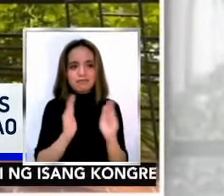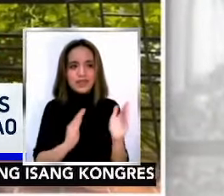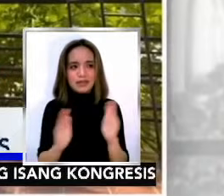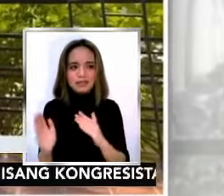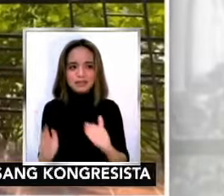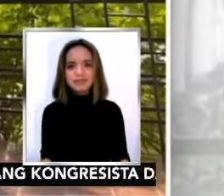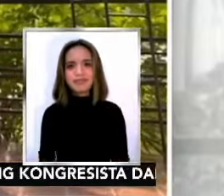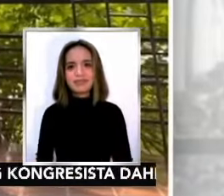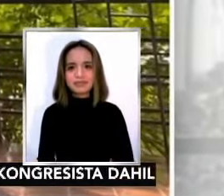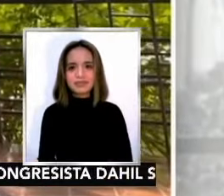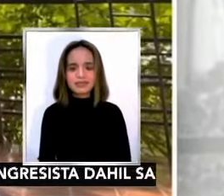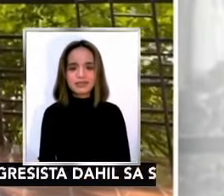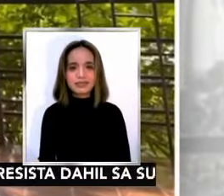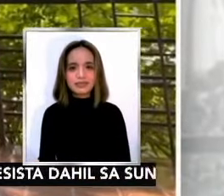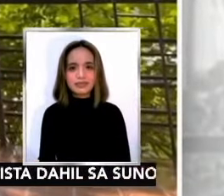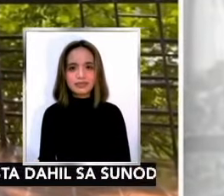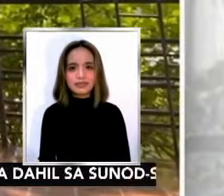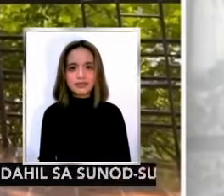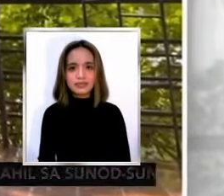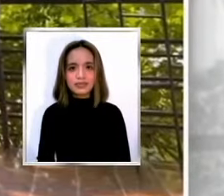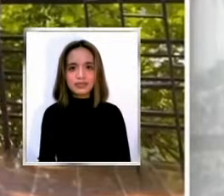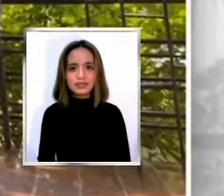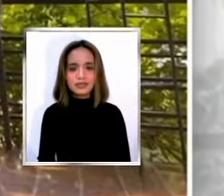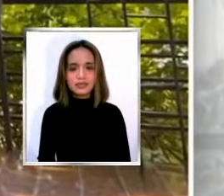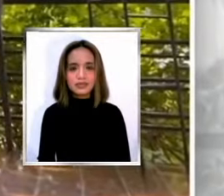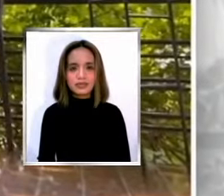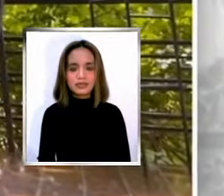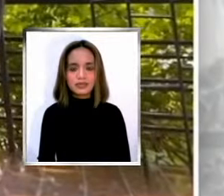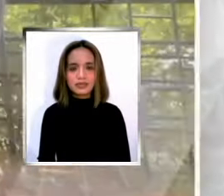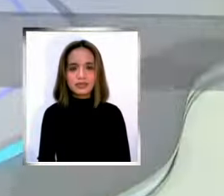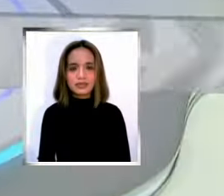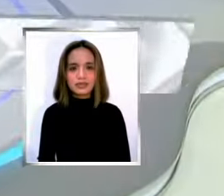Santiago, updated sa Showbiz Happening.